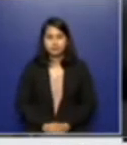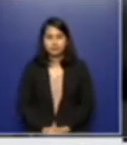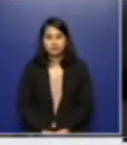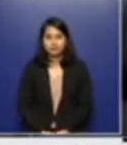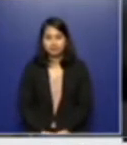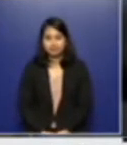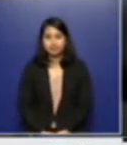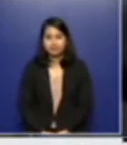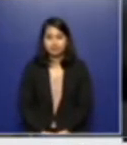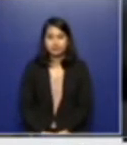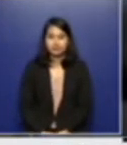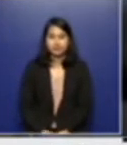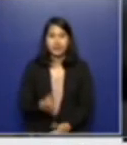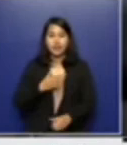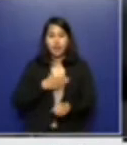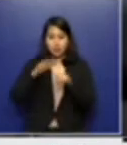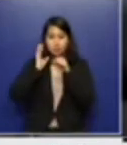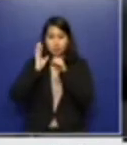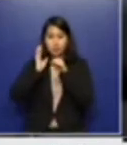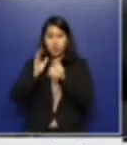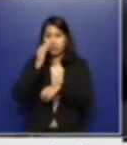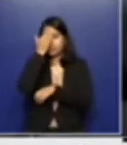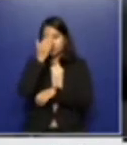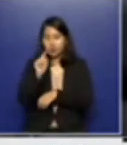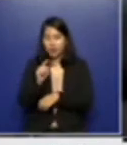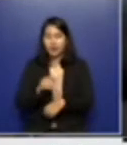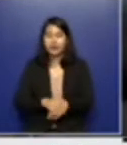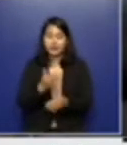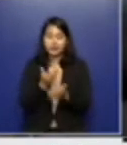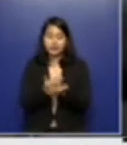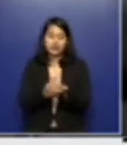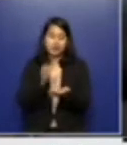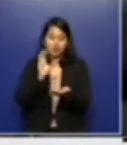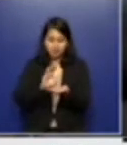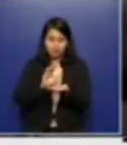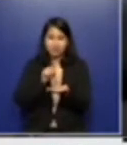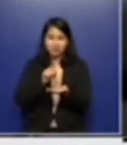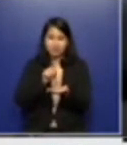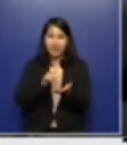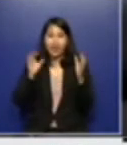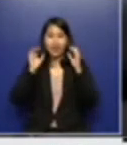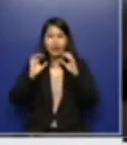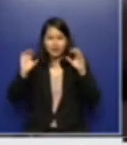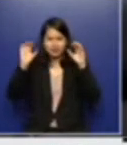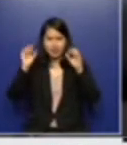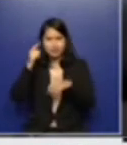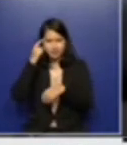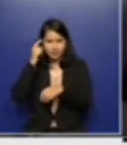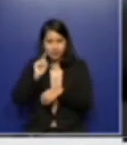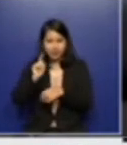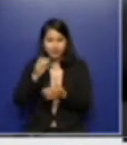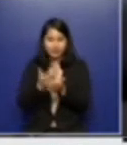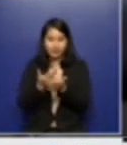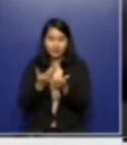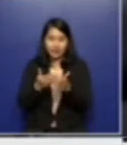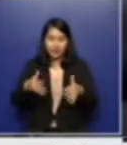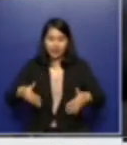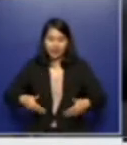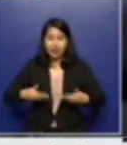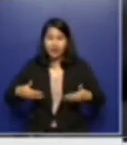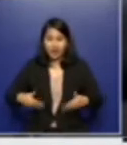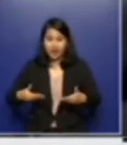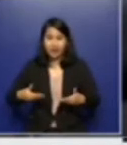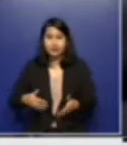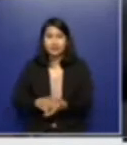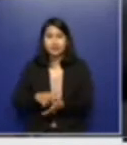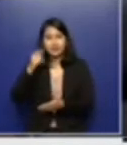ที่ดิฉันพูดเช่นนั้นเพราะว่าในวงเงินงบประมาณก้อนนี้ค่ะรัฐบาลได้คาดการณ์ว่าจะมีรายได้ที่เป็น